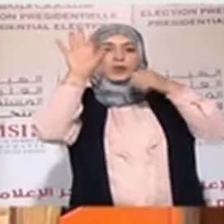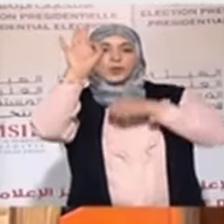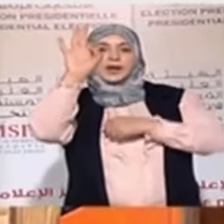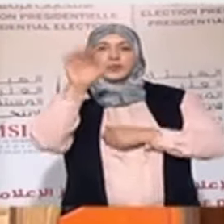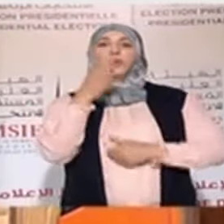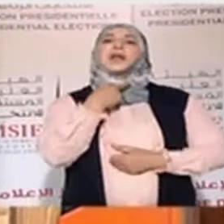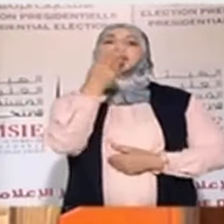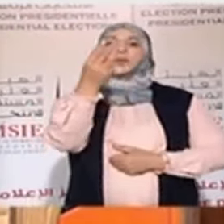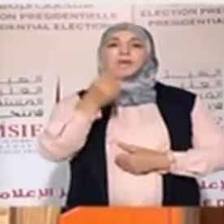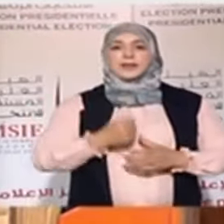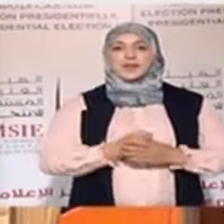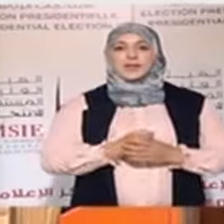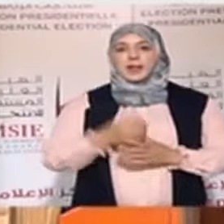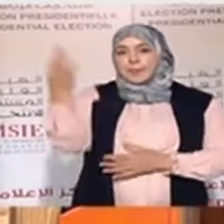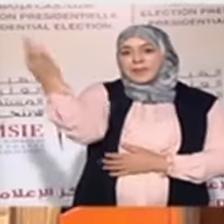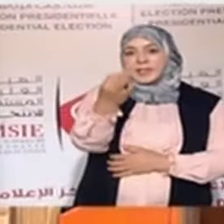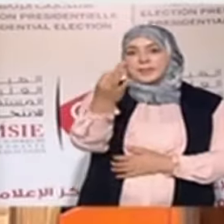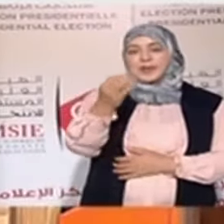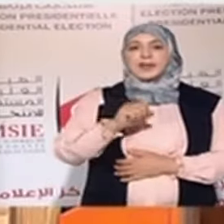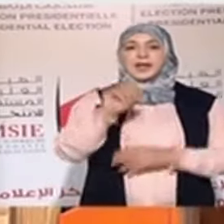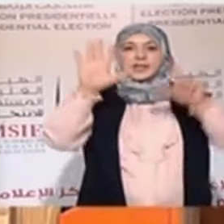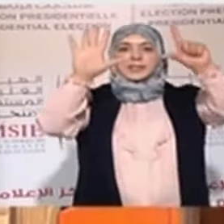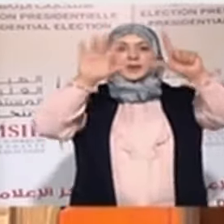197,551 صوتاً بنسبة